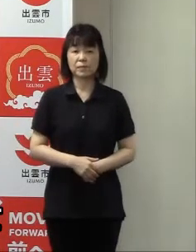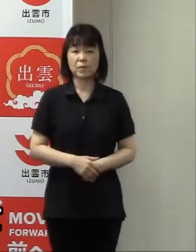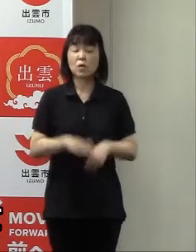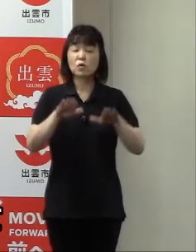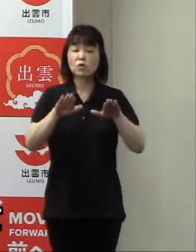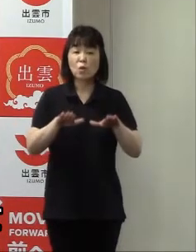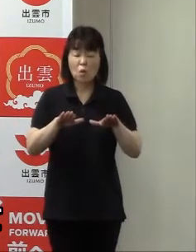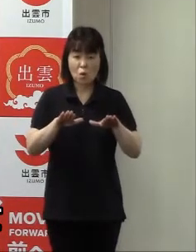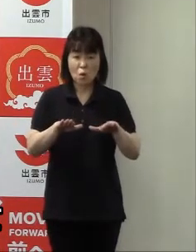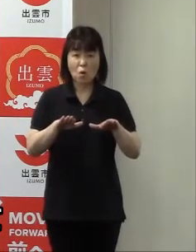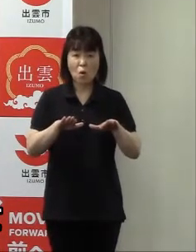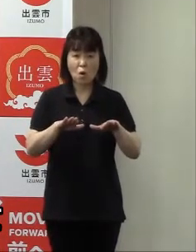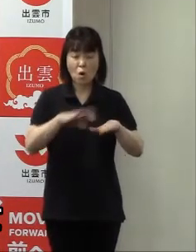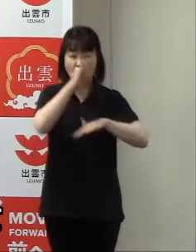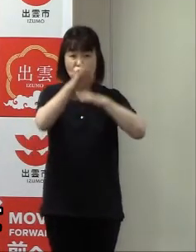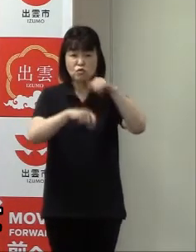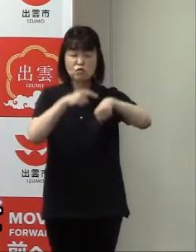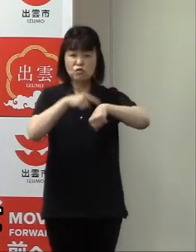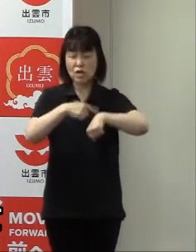今日の4時から